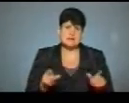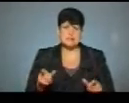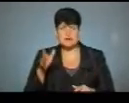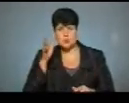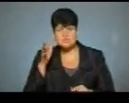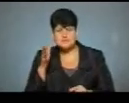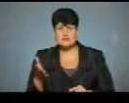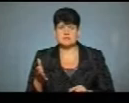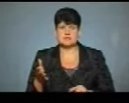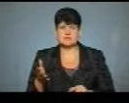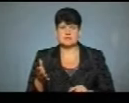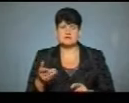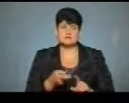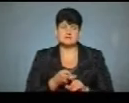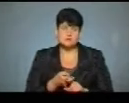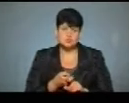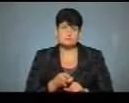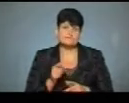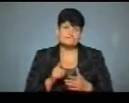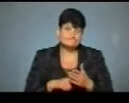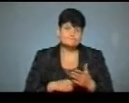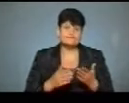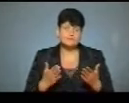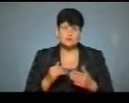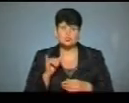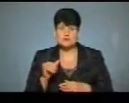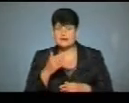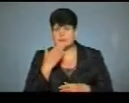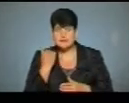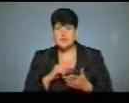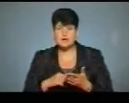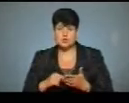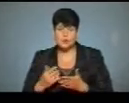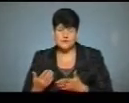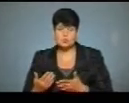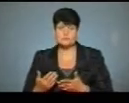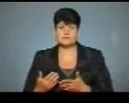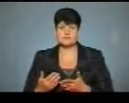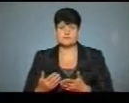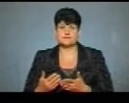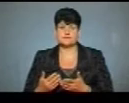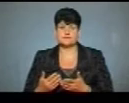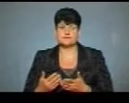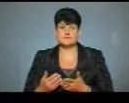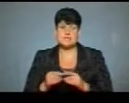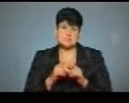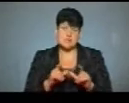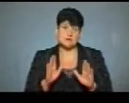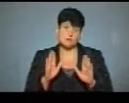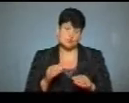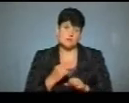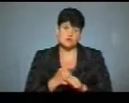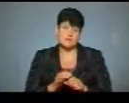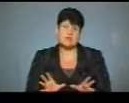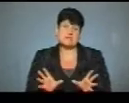освіти в силу певних переконань, що у них немає цих довідок. От і заклади будуть працювати